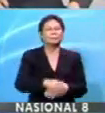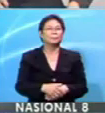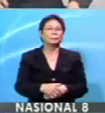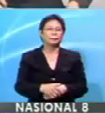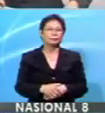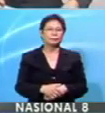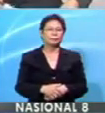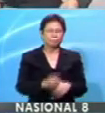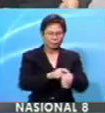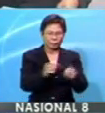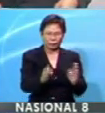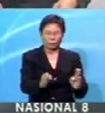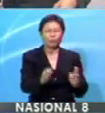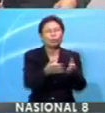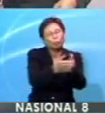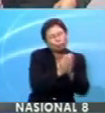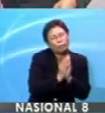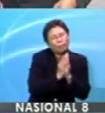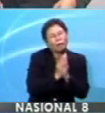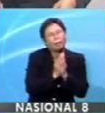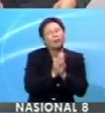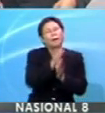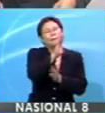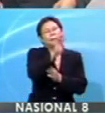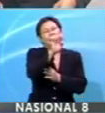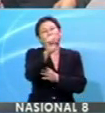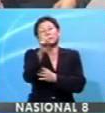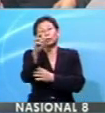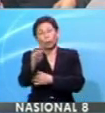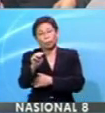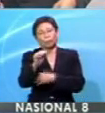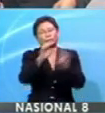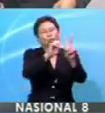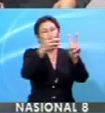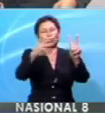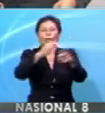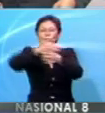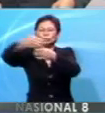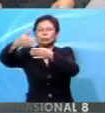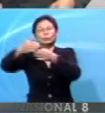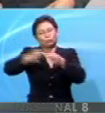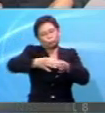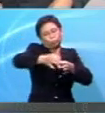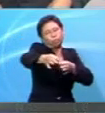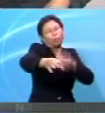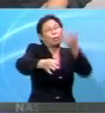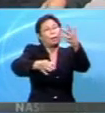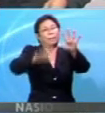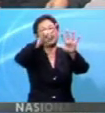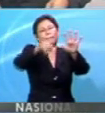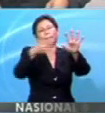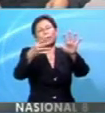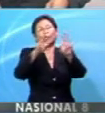negara tempoh raywan bagi bantuan rakyat 1 Malaysia brm 2015 telah dilanjutkan kepada 15